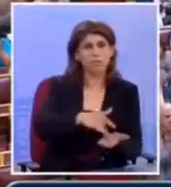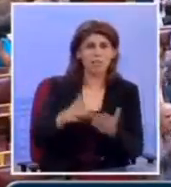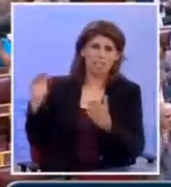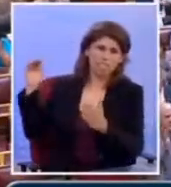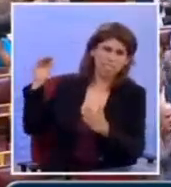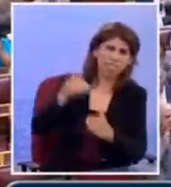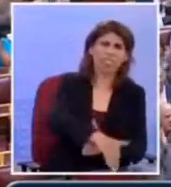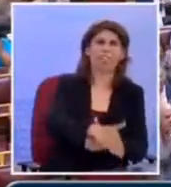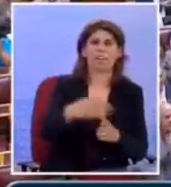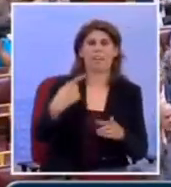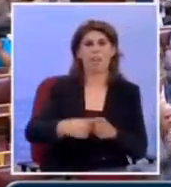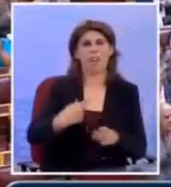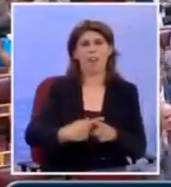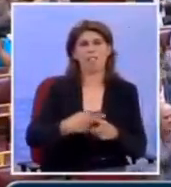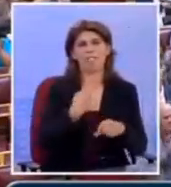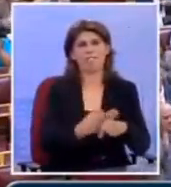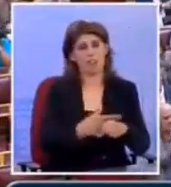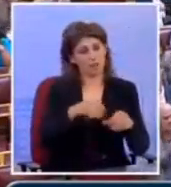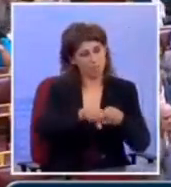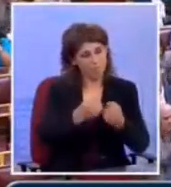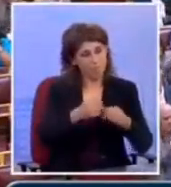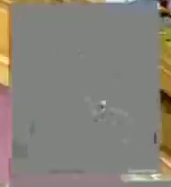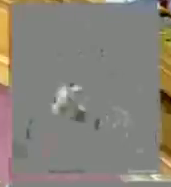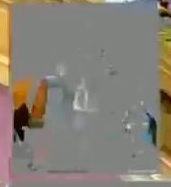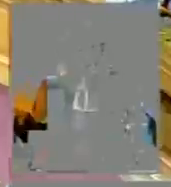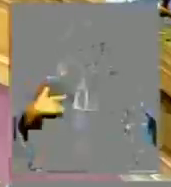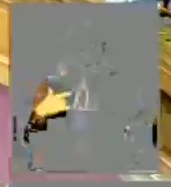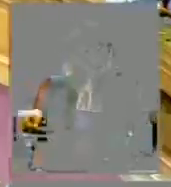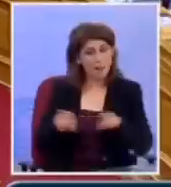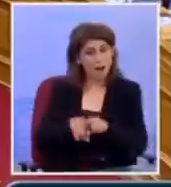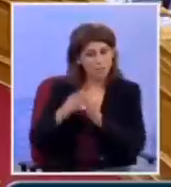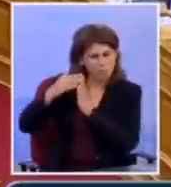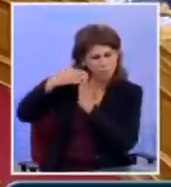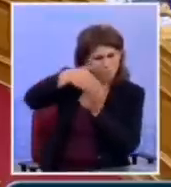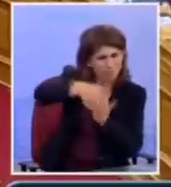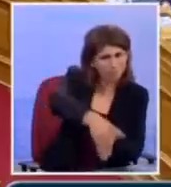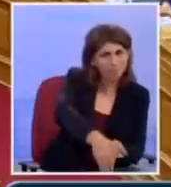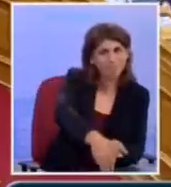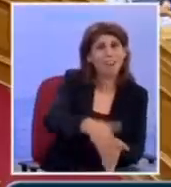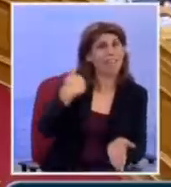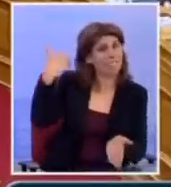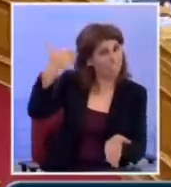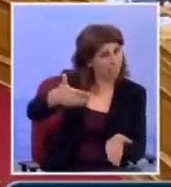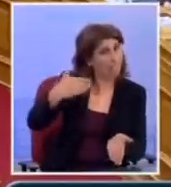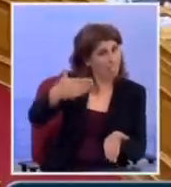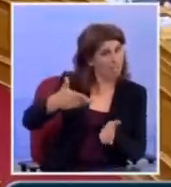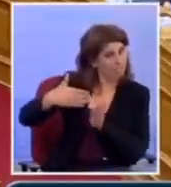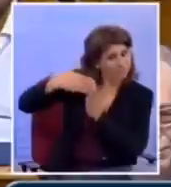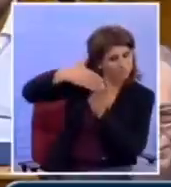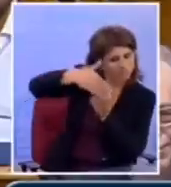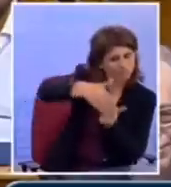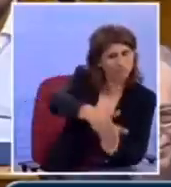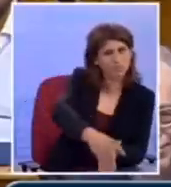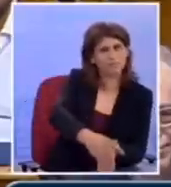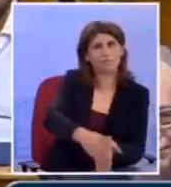στα βράχια. Αποκοπείτε όσο είναι καιρός. Γιατί θα σας πάρει μαζί. Θα σας πάρει μαζί. Θα σας πάρει μαζί στο βυθό